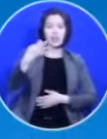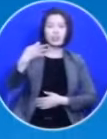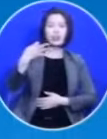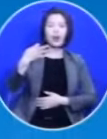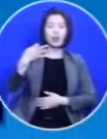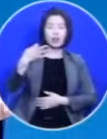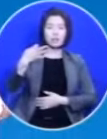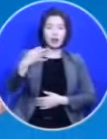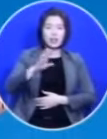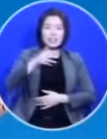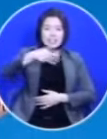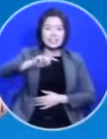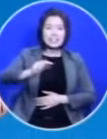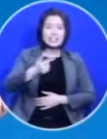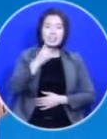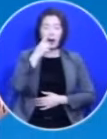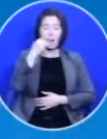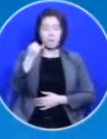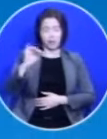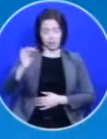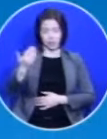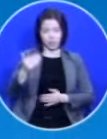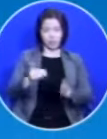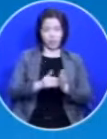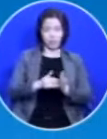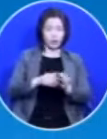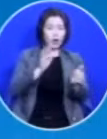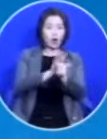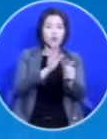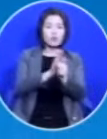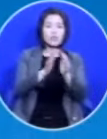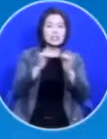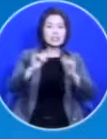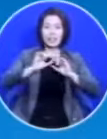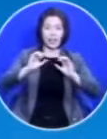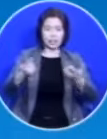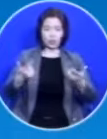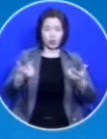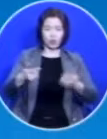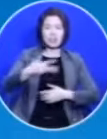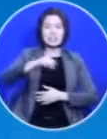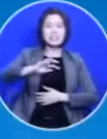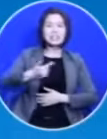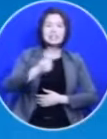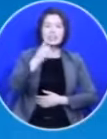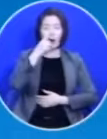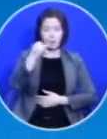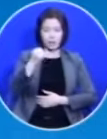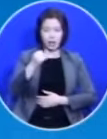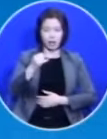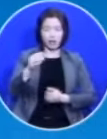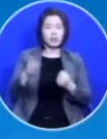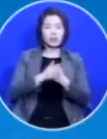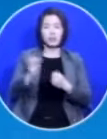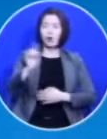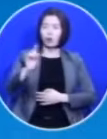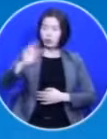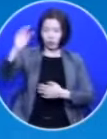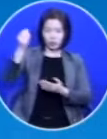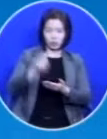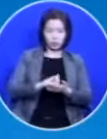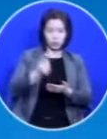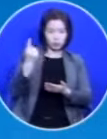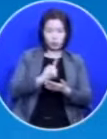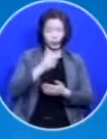14명의 친엄마가 됐어요 그냥 후원자가 아니고 그러니 어떻게 돌아옵니다 1년만